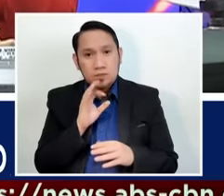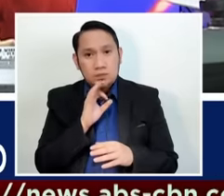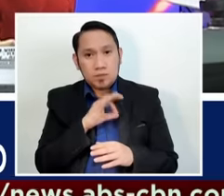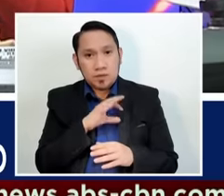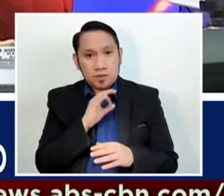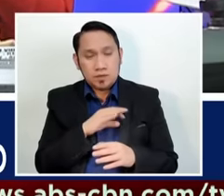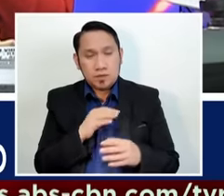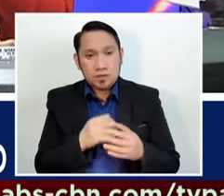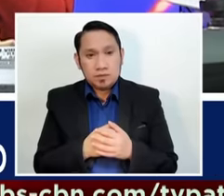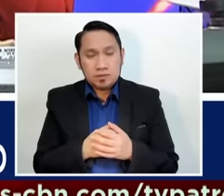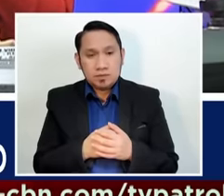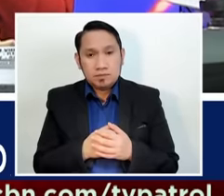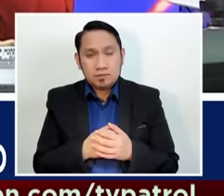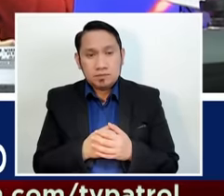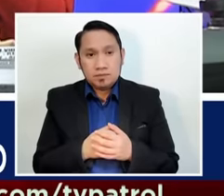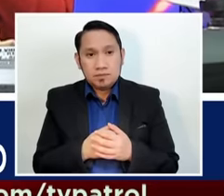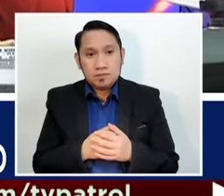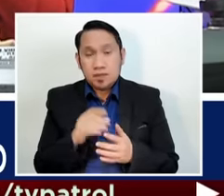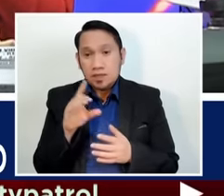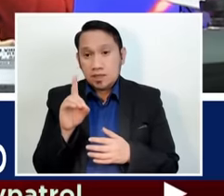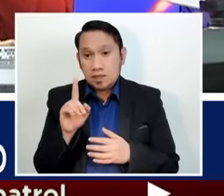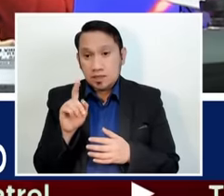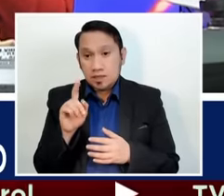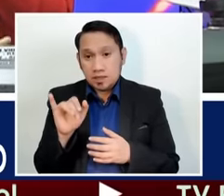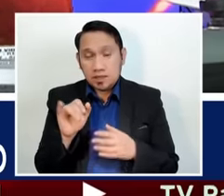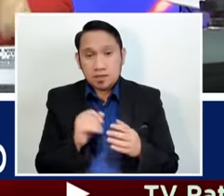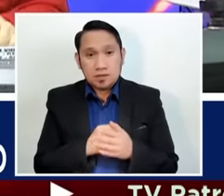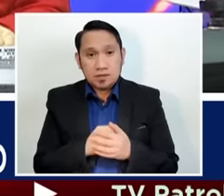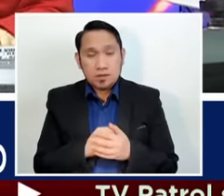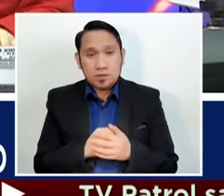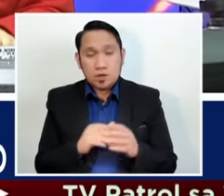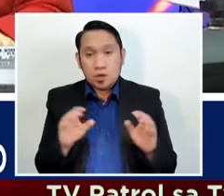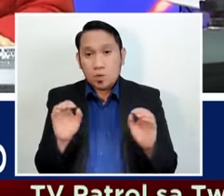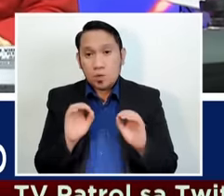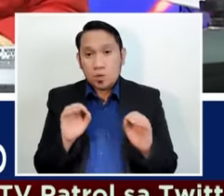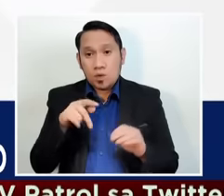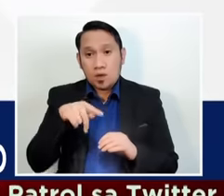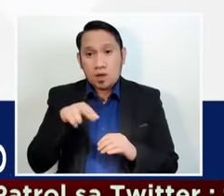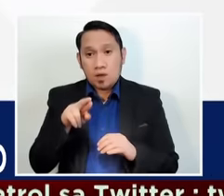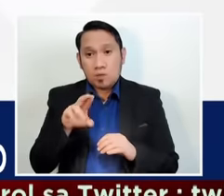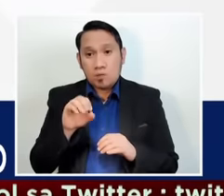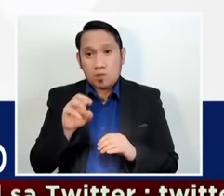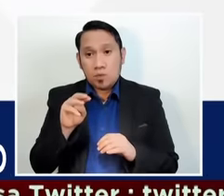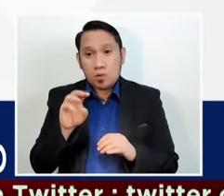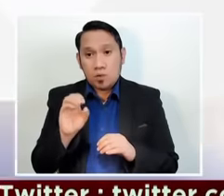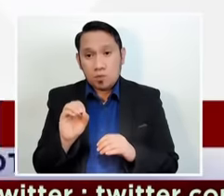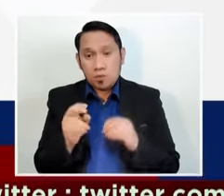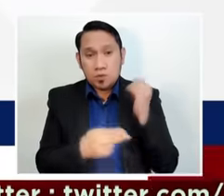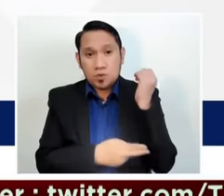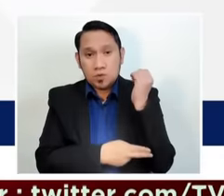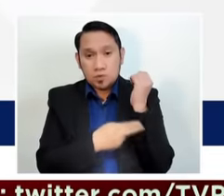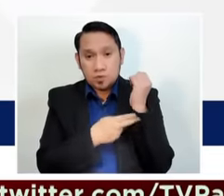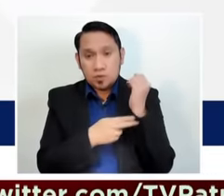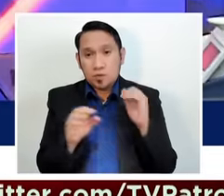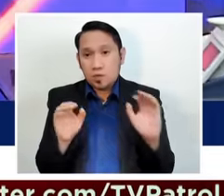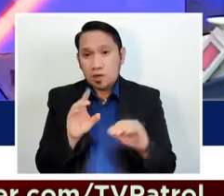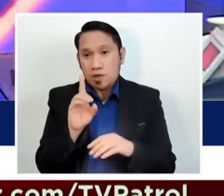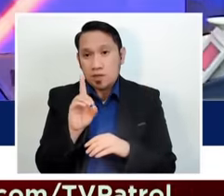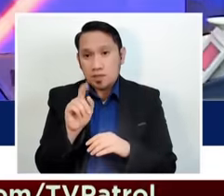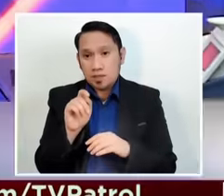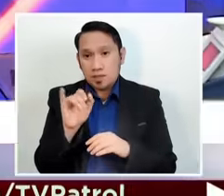Kinumpirma rin ng DTI na walang ang promo ang hotel. kasi wala pong DTI permit yung